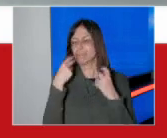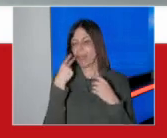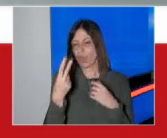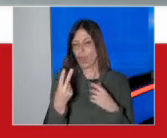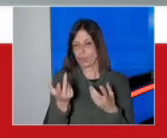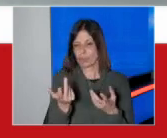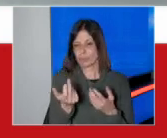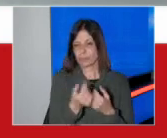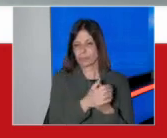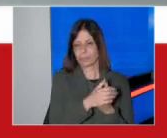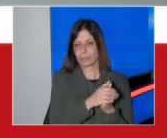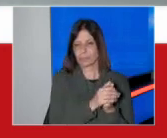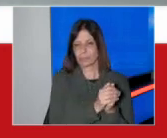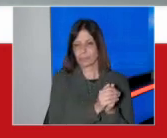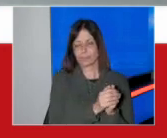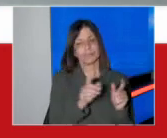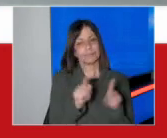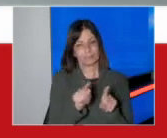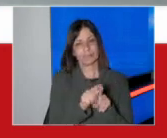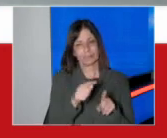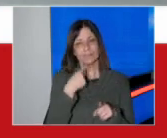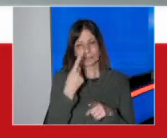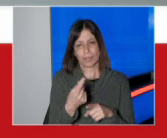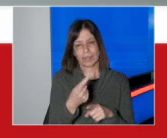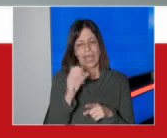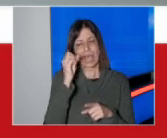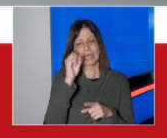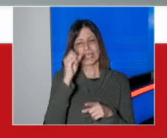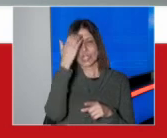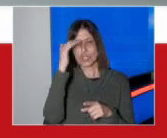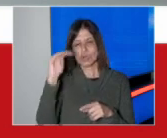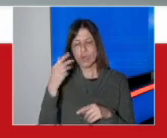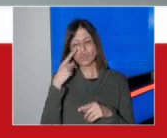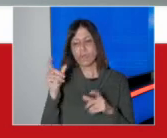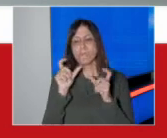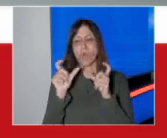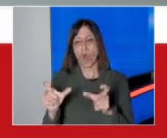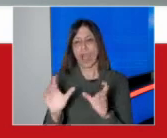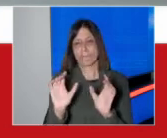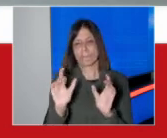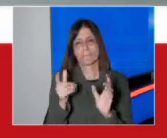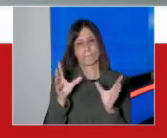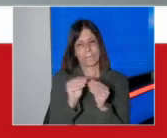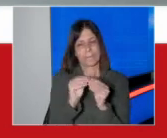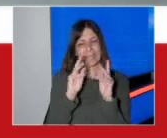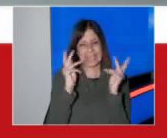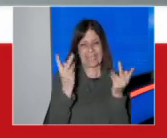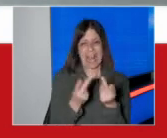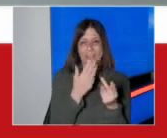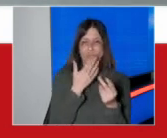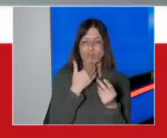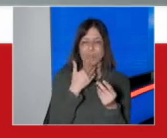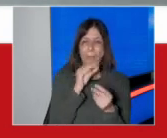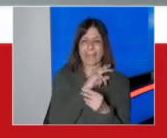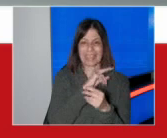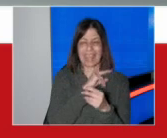לראות. כמו שאמרת, באיזשהו מקום סמוטריץ' גילה שהוא מוחרם בקרב קהילת יהודי